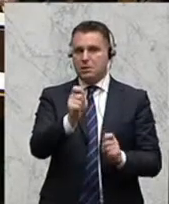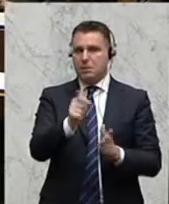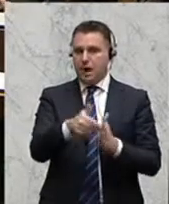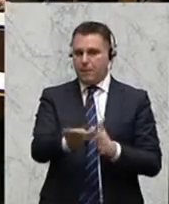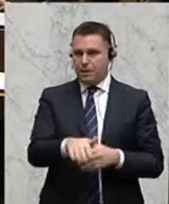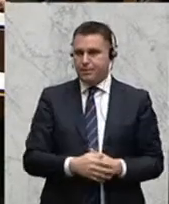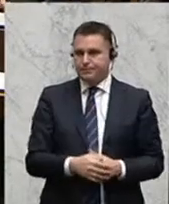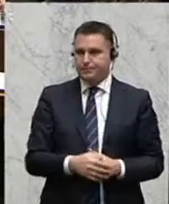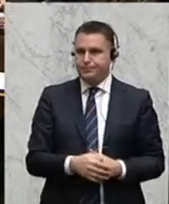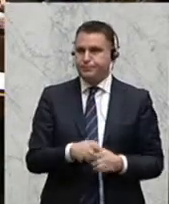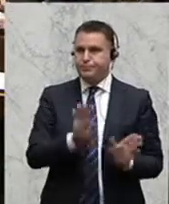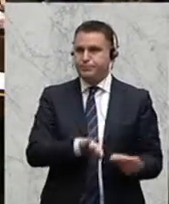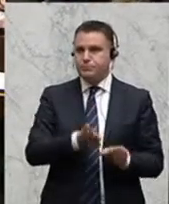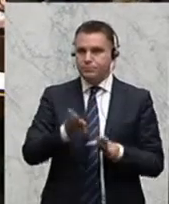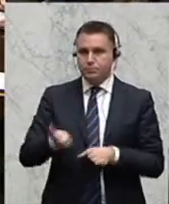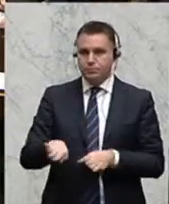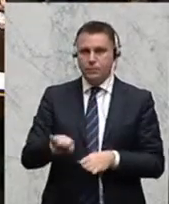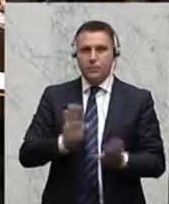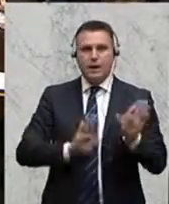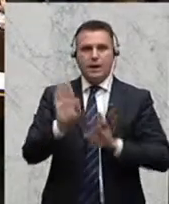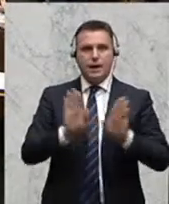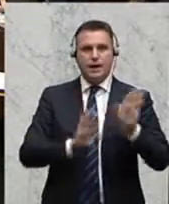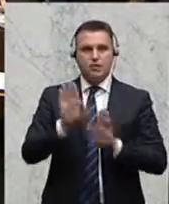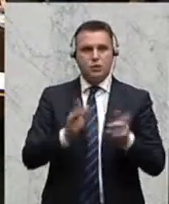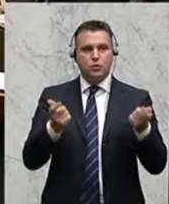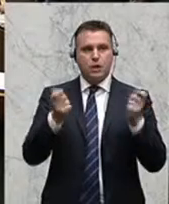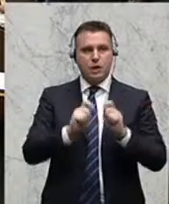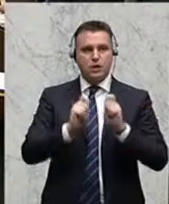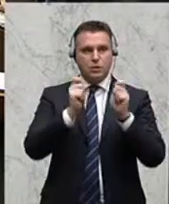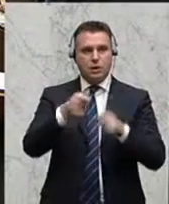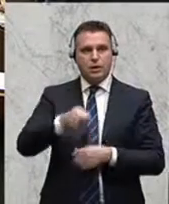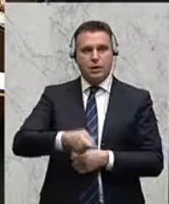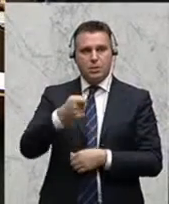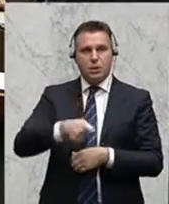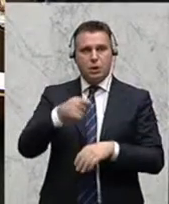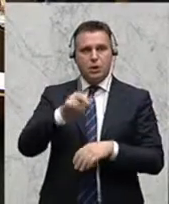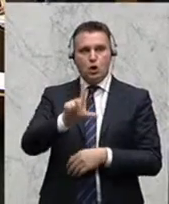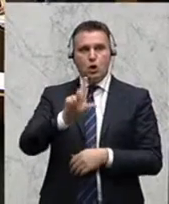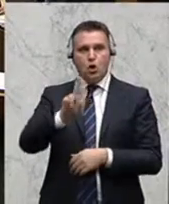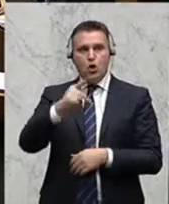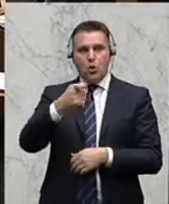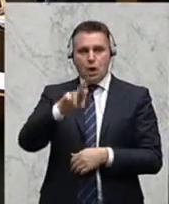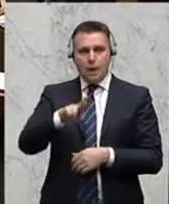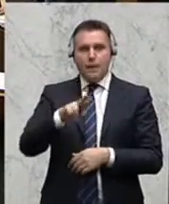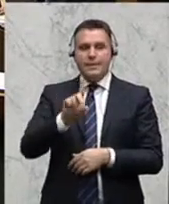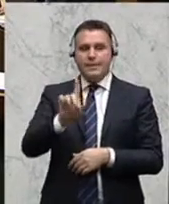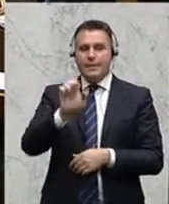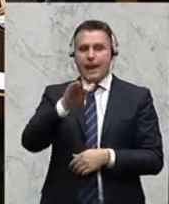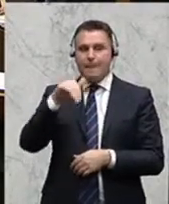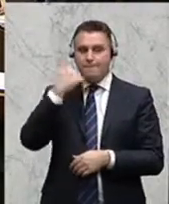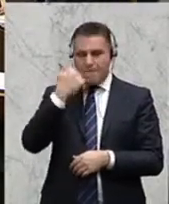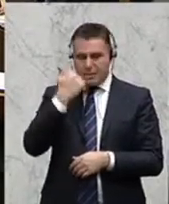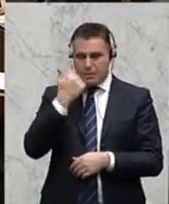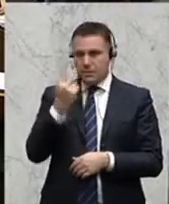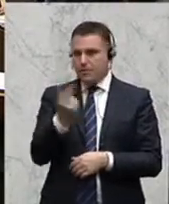ist abgelehnt. Abstimmung über den Entschließungsantrag der Abgeordneten Ingenieur Lugar, Magister Dahlmann, Kolleginnen